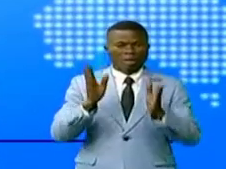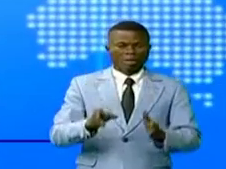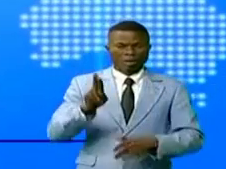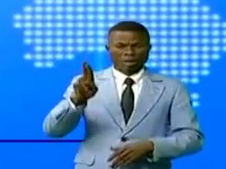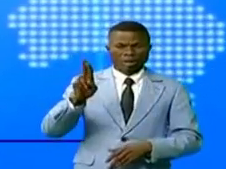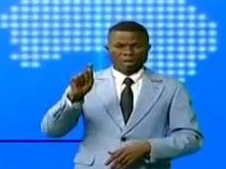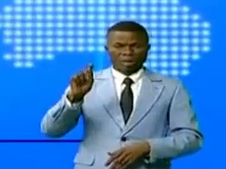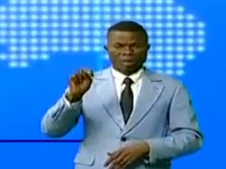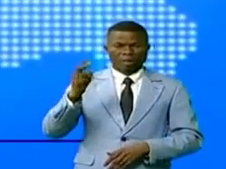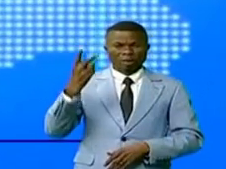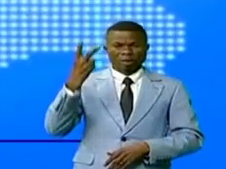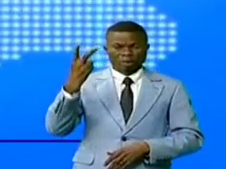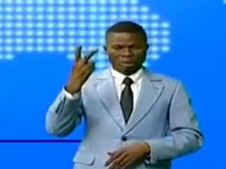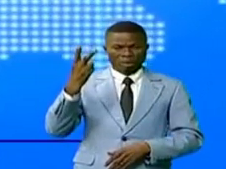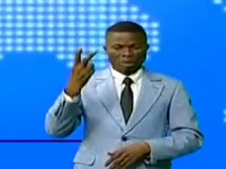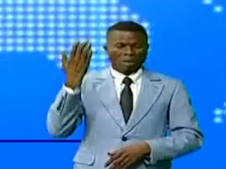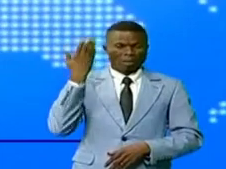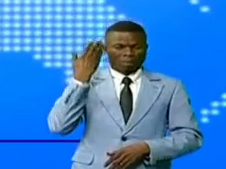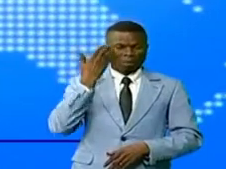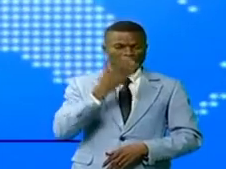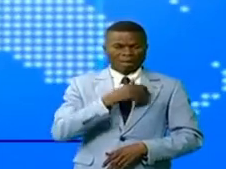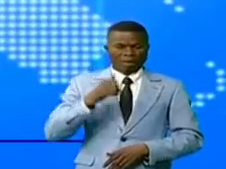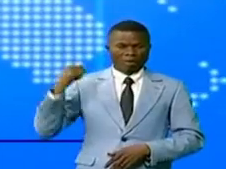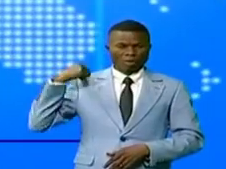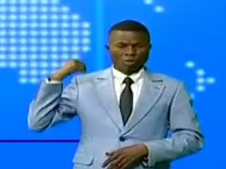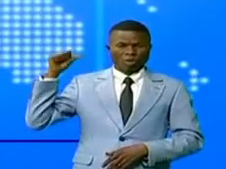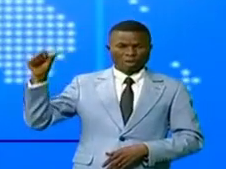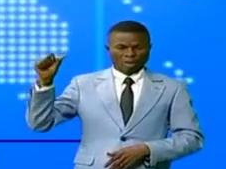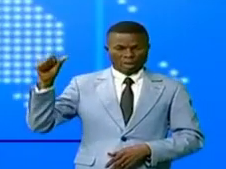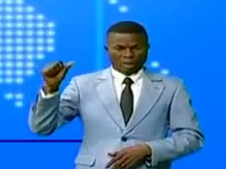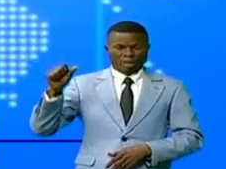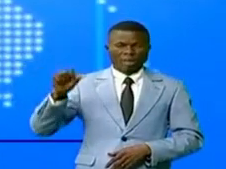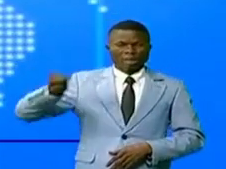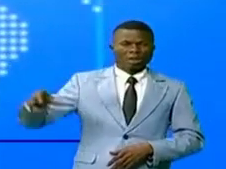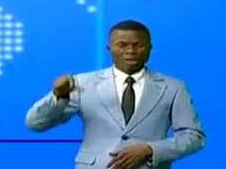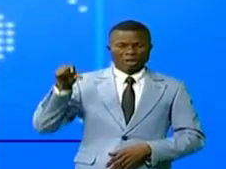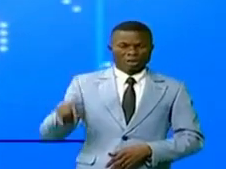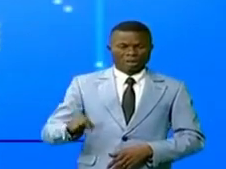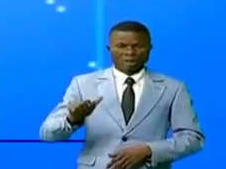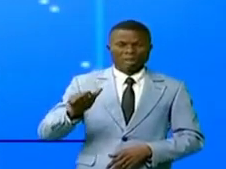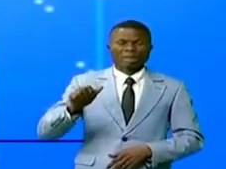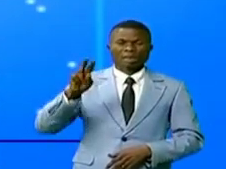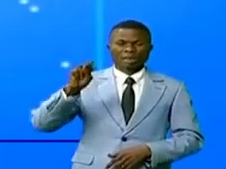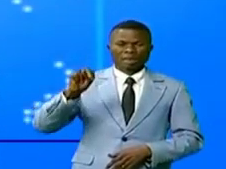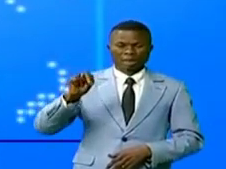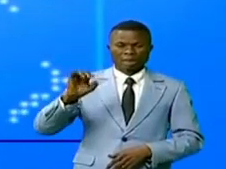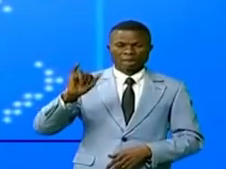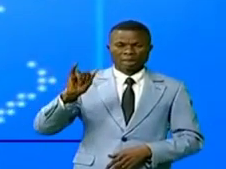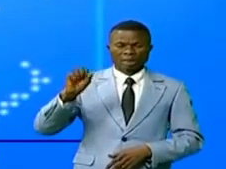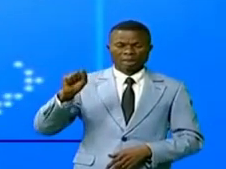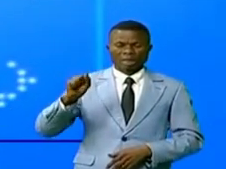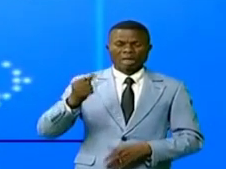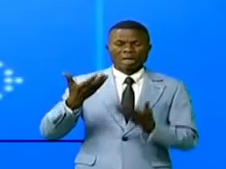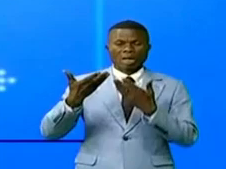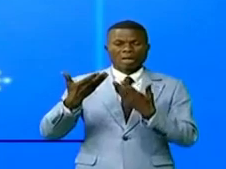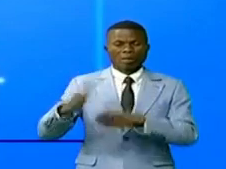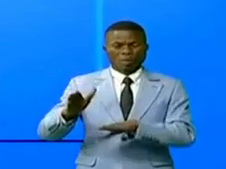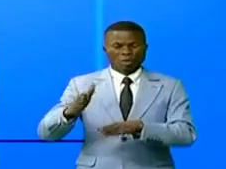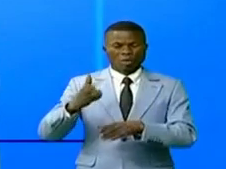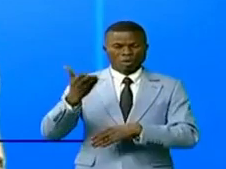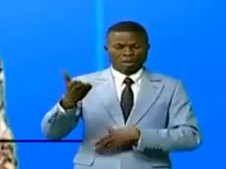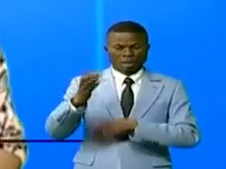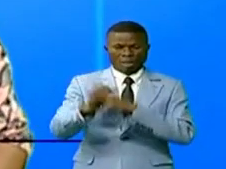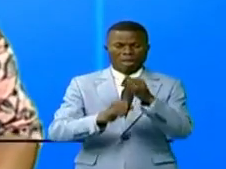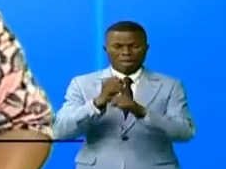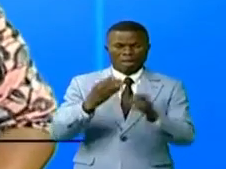RTNC de André Jacques Nyangilelo, que la mort a arraché à l'affection des à